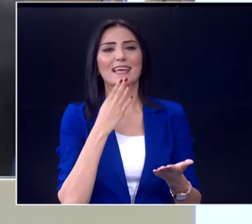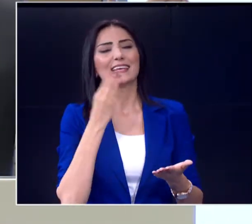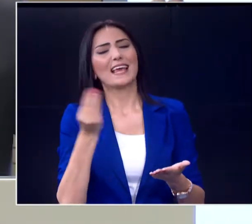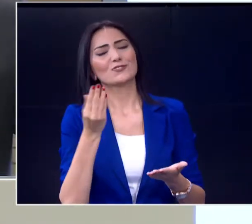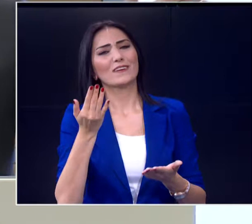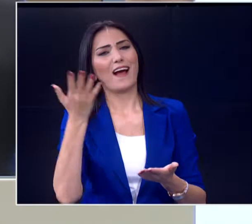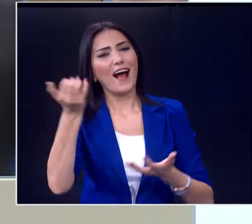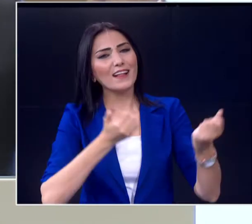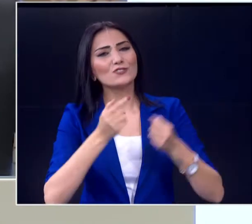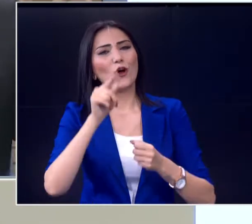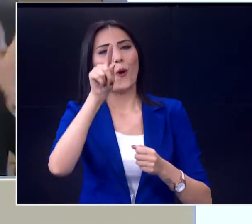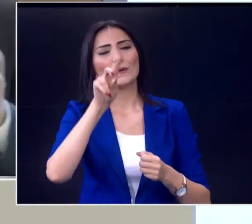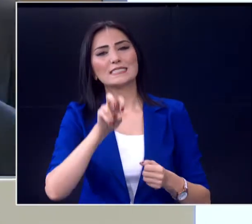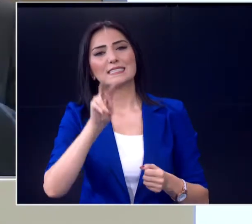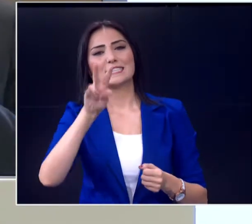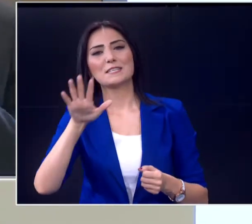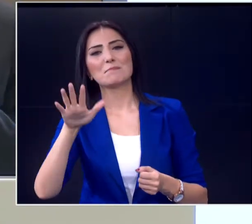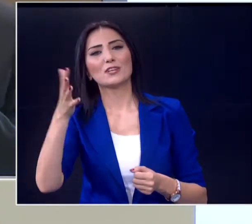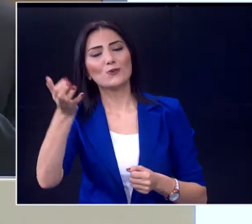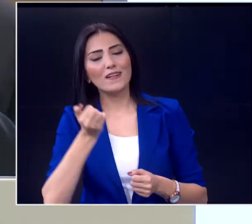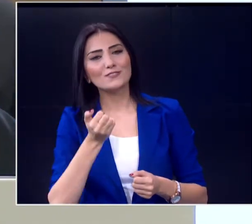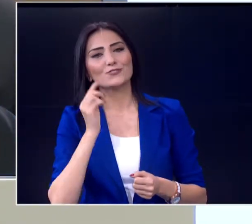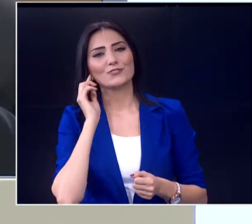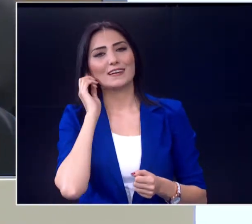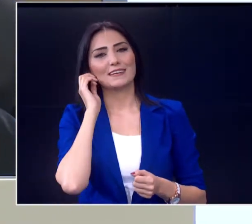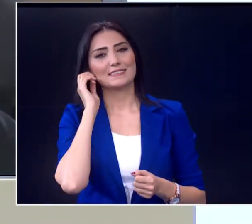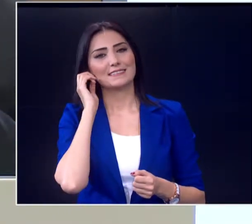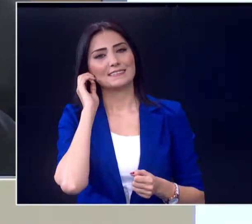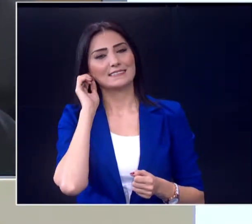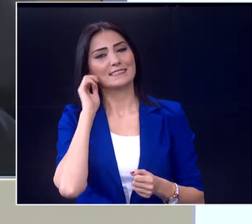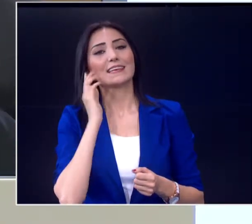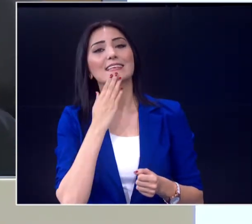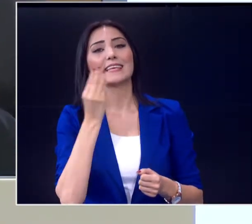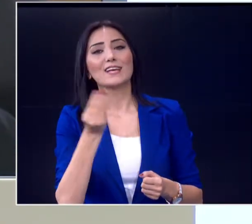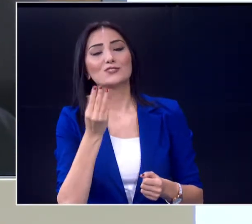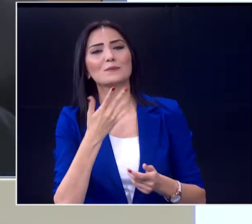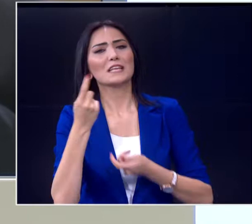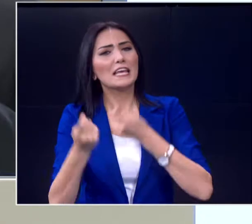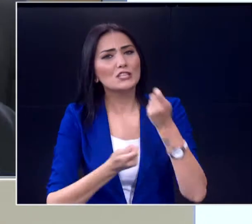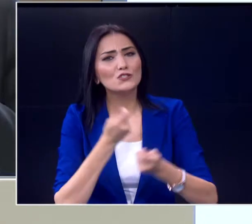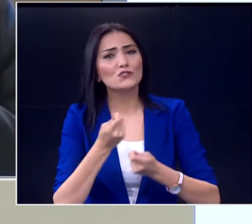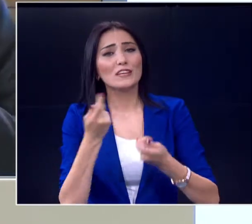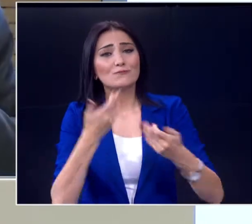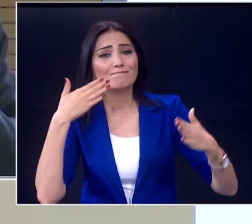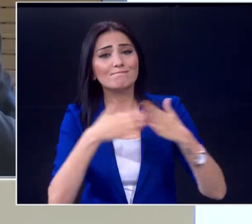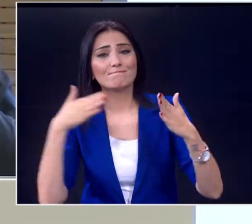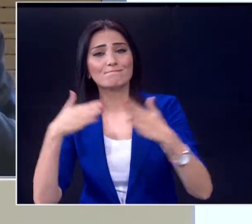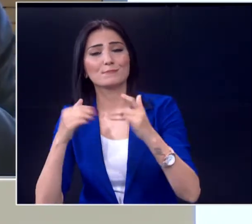Gençleri alacağız. 18-25 gençlerimize daha çok iş ve istihdam